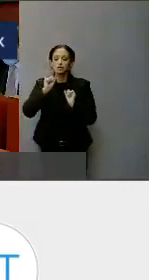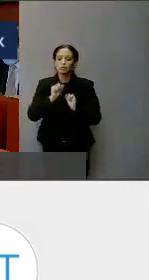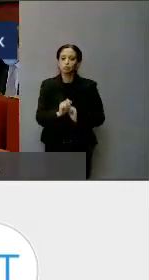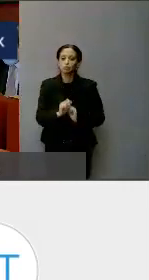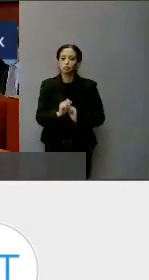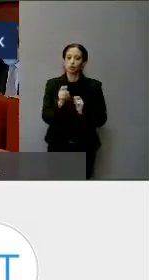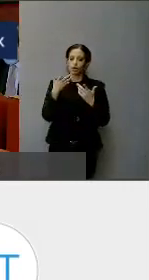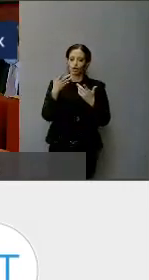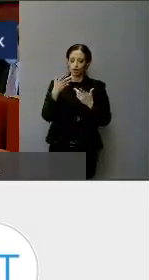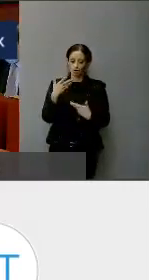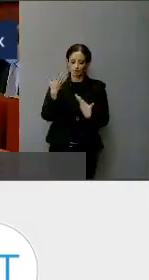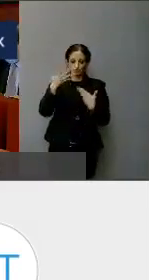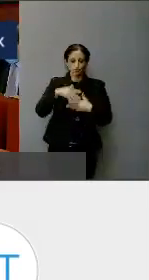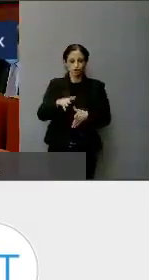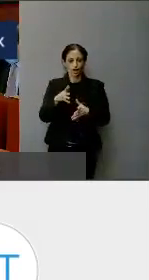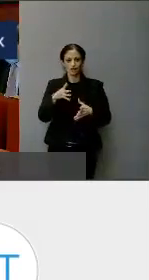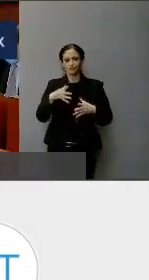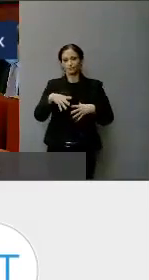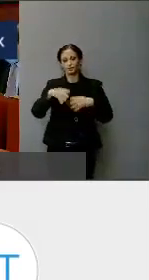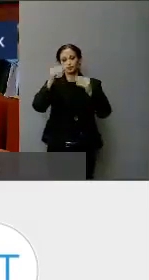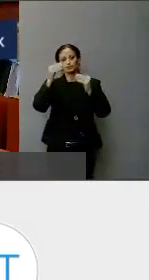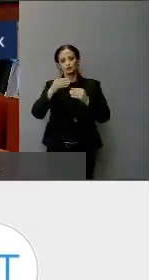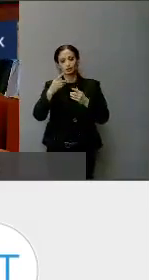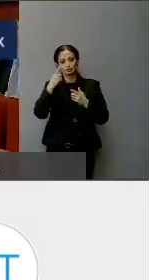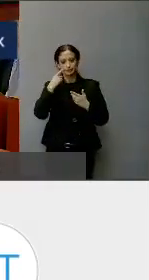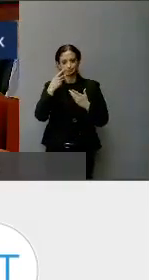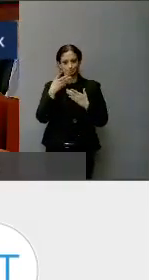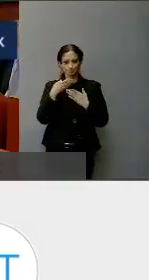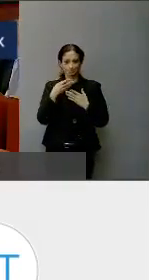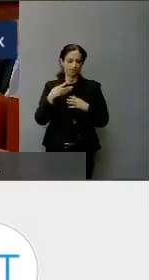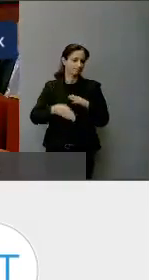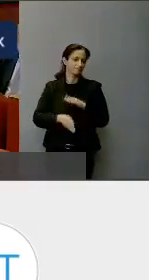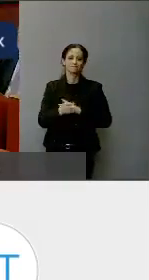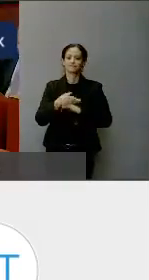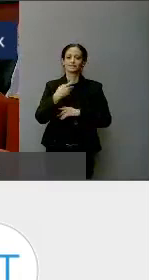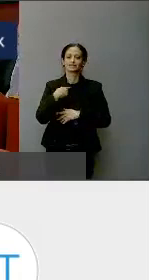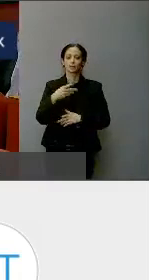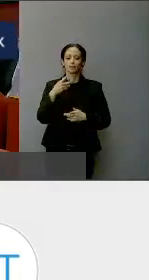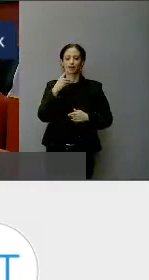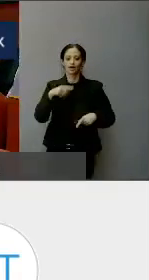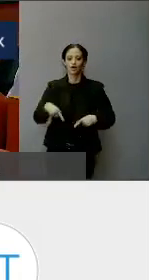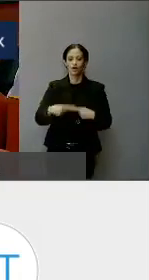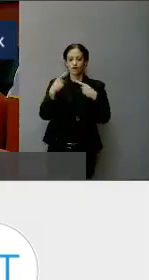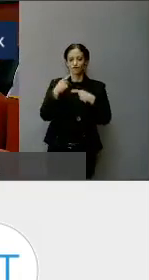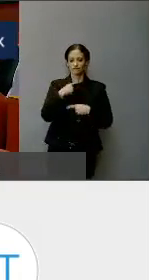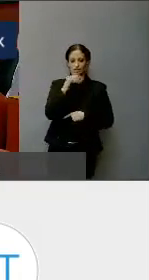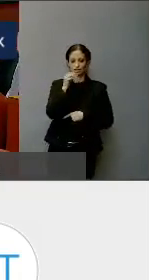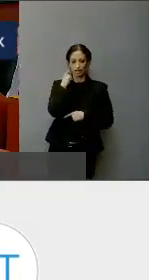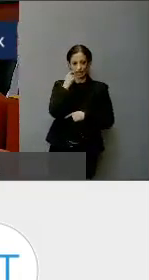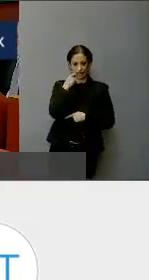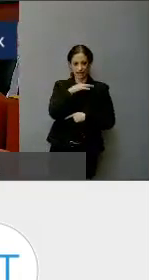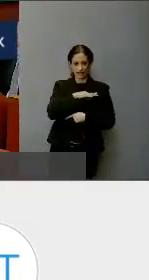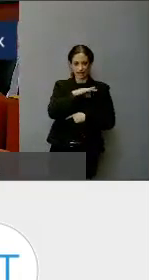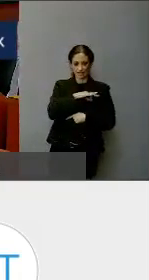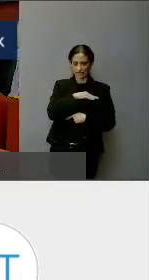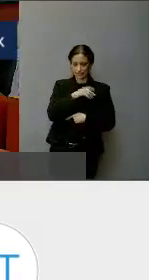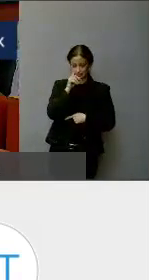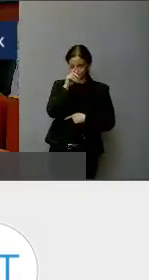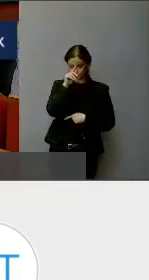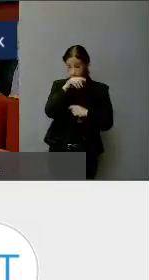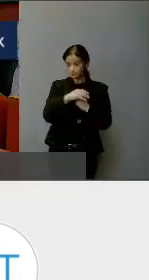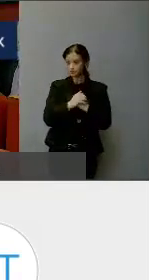del conflitto di interessi qui noi abbiamo presentato questi emendamenti che sono molti che sembrano quasi fazioni ma in realtà